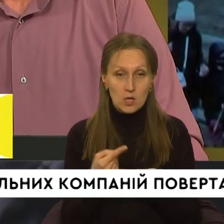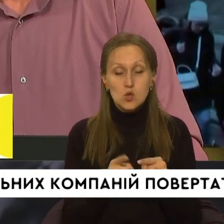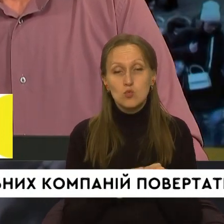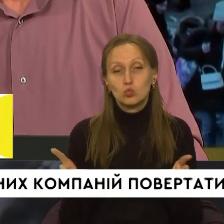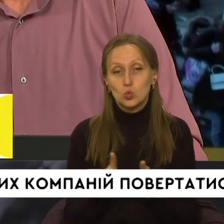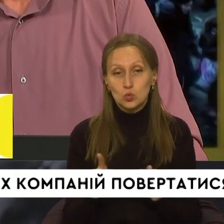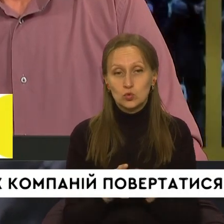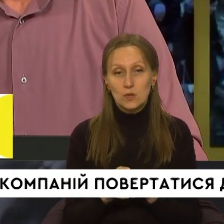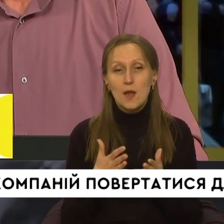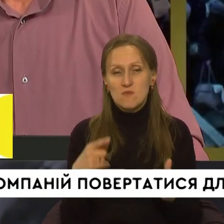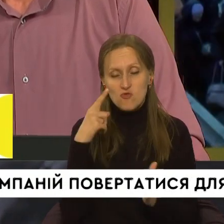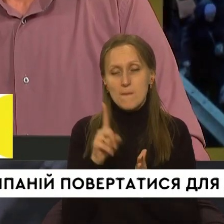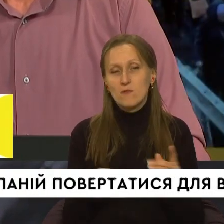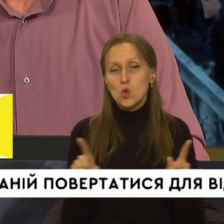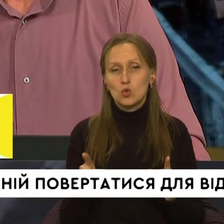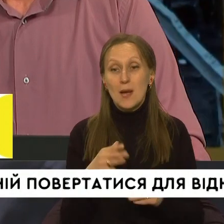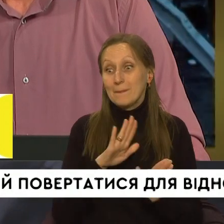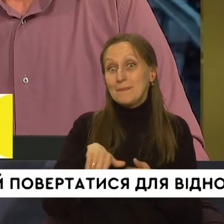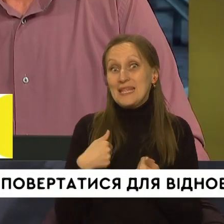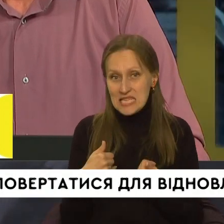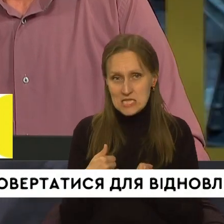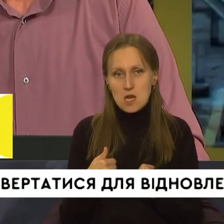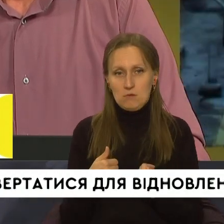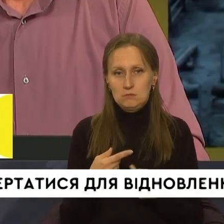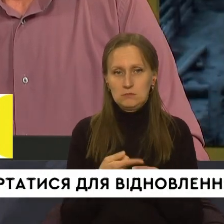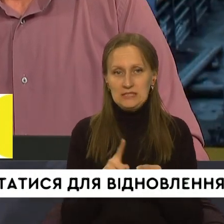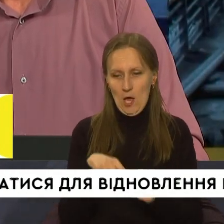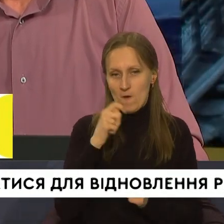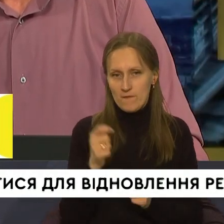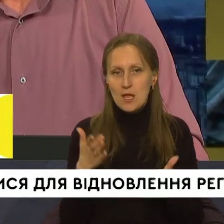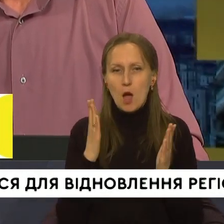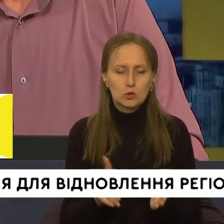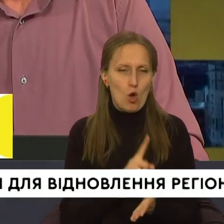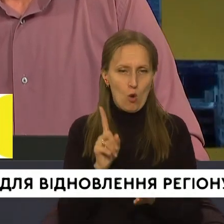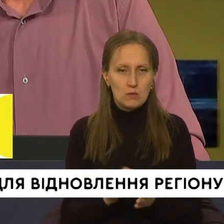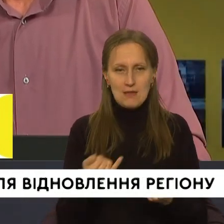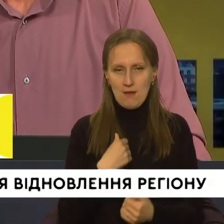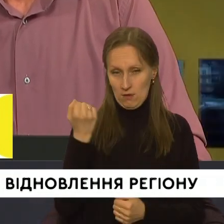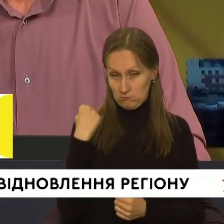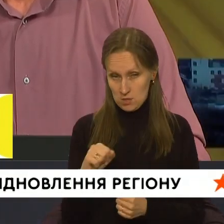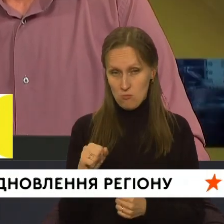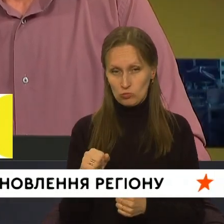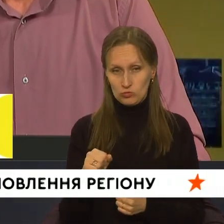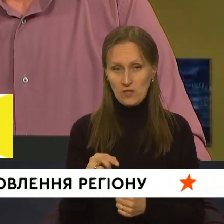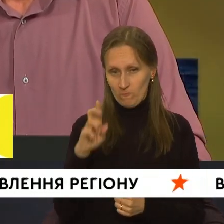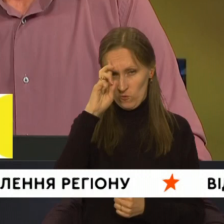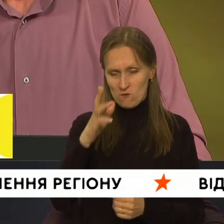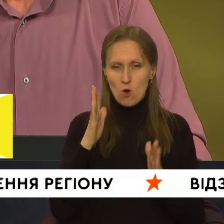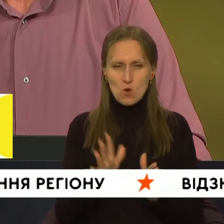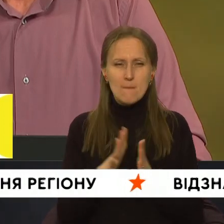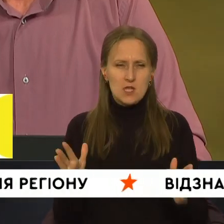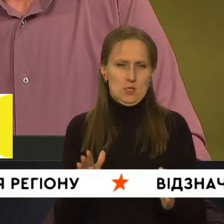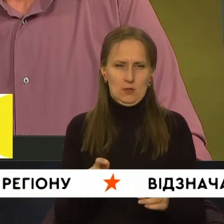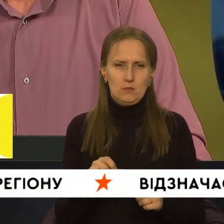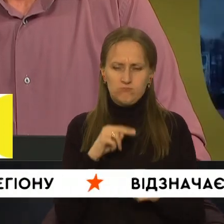що я більш ніж впевнений, що вже після цієї війни, яка буде обов'язково для нас переможна, держава буде більш